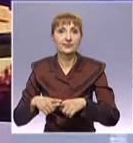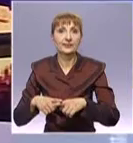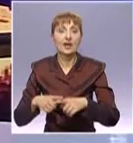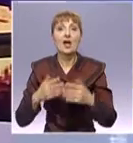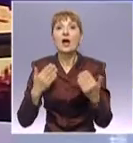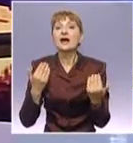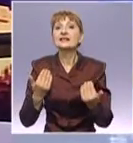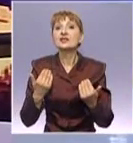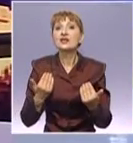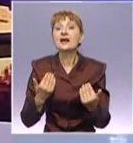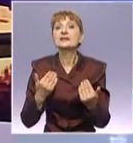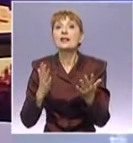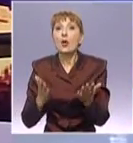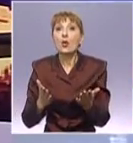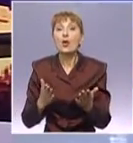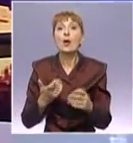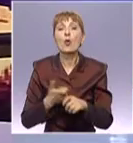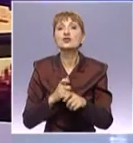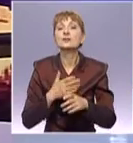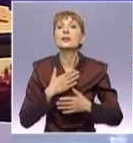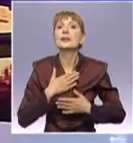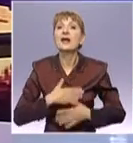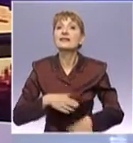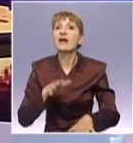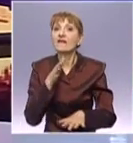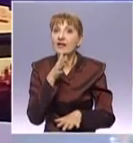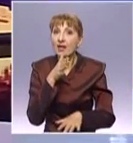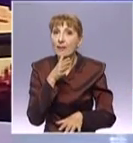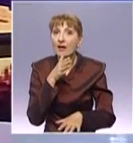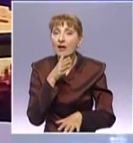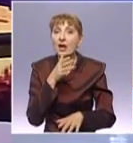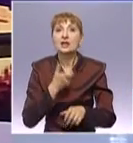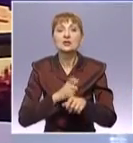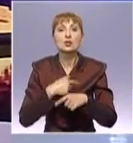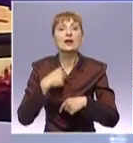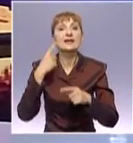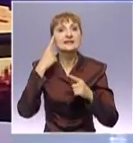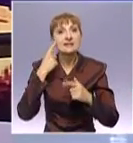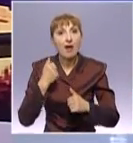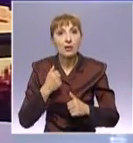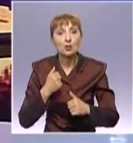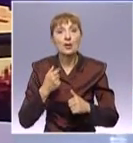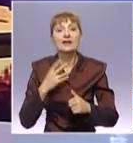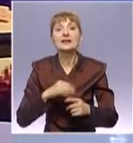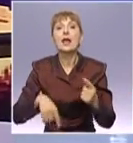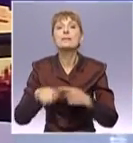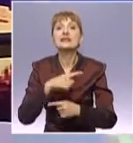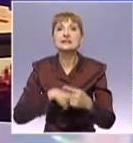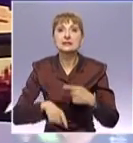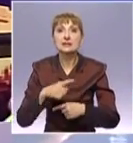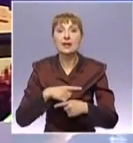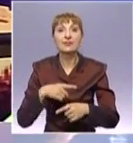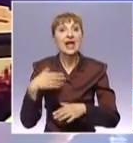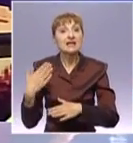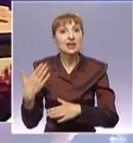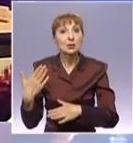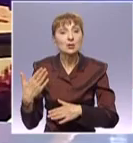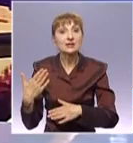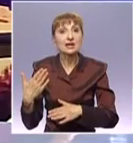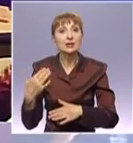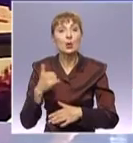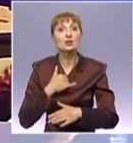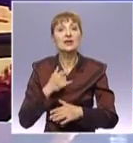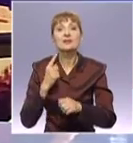Жаратбекович, сейчас такое наиболее благоприятное время, насколько я знаю, для бизнеса. С одной стороны, у